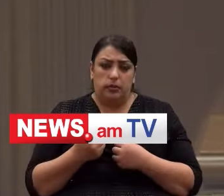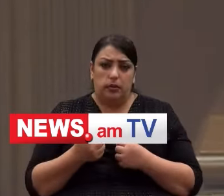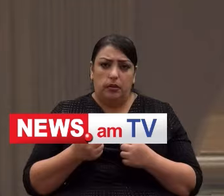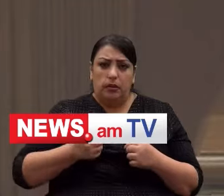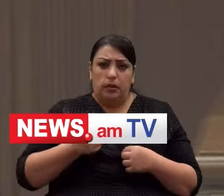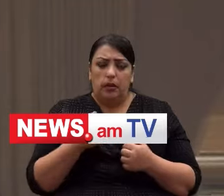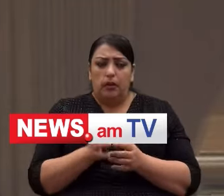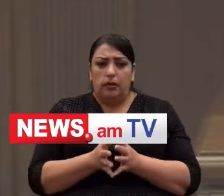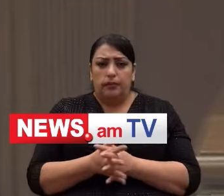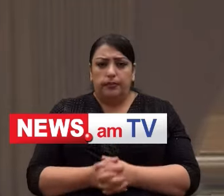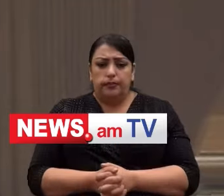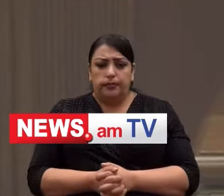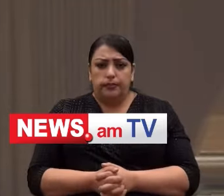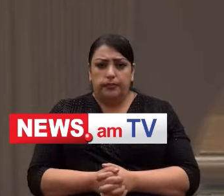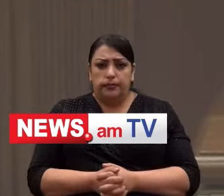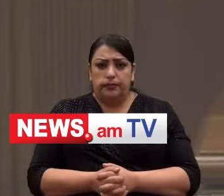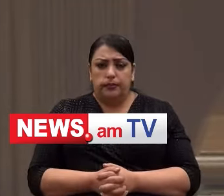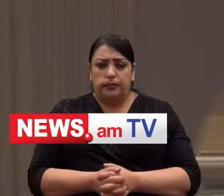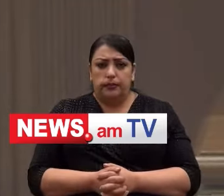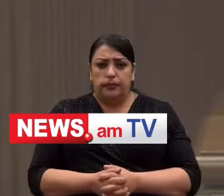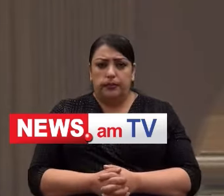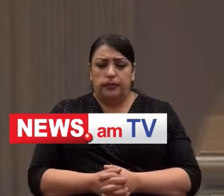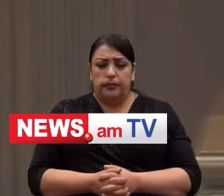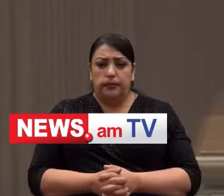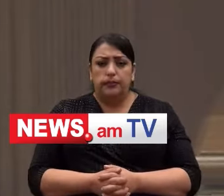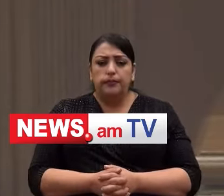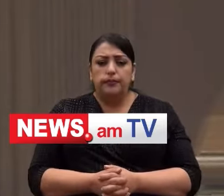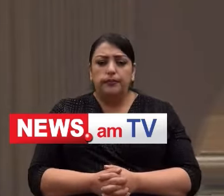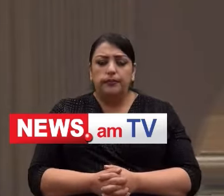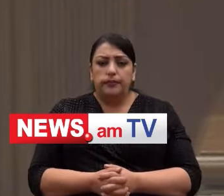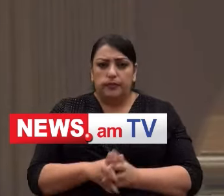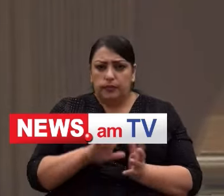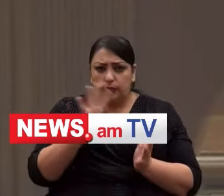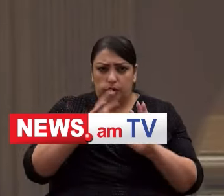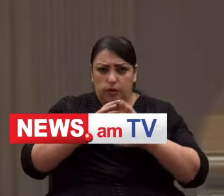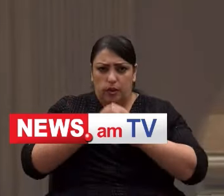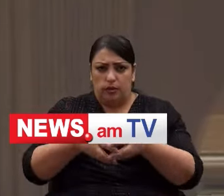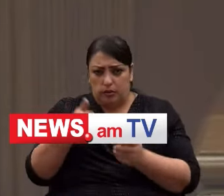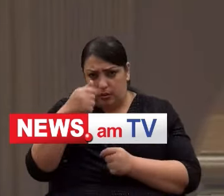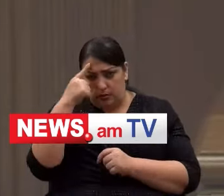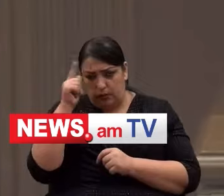150, 150 տարի պատգամավոր եմ։ Ամբողջ աշխարհը գիտի իմ